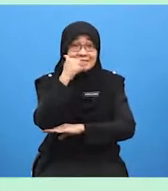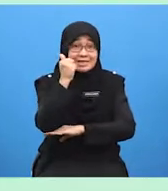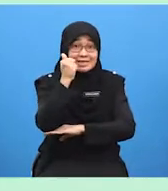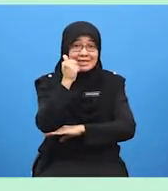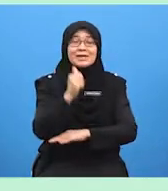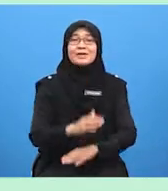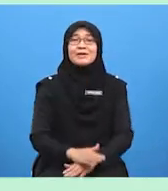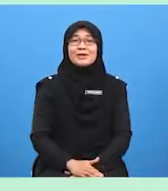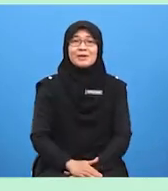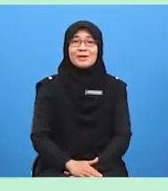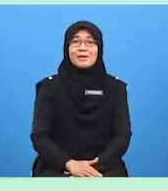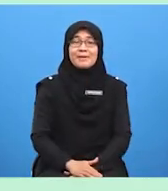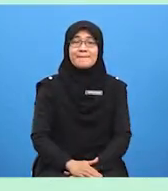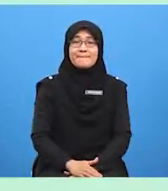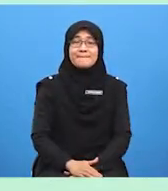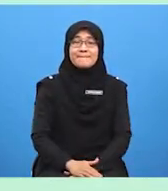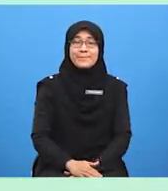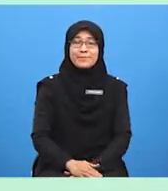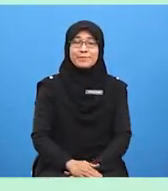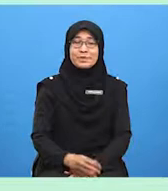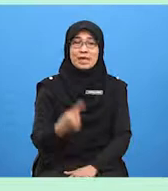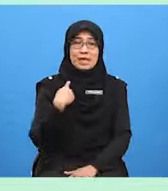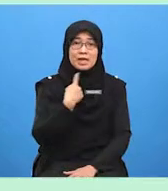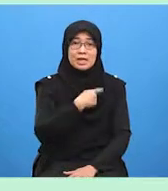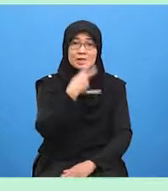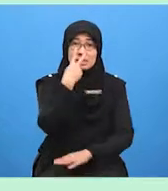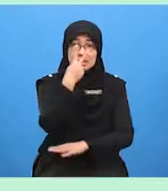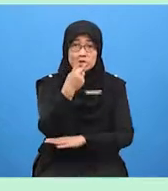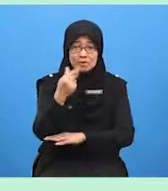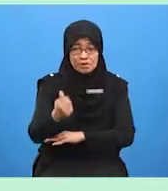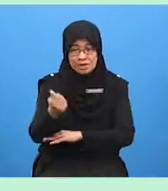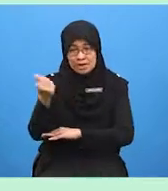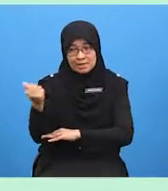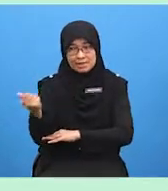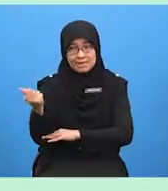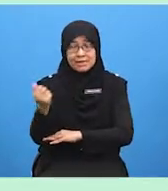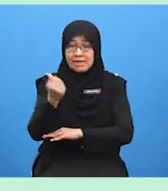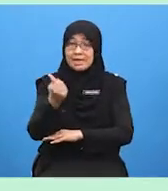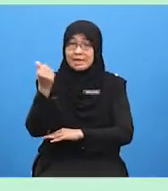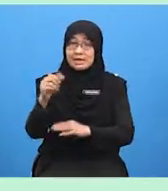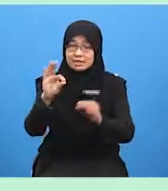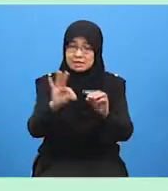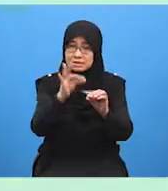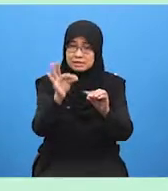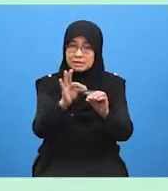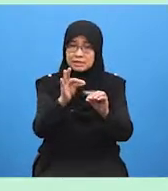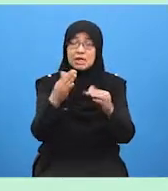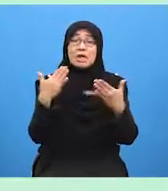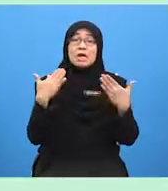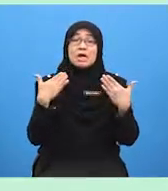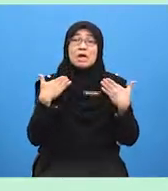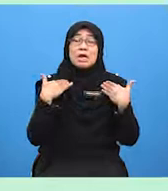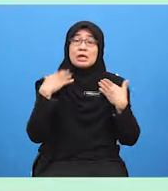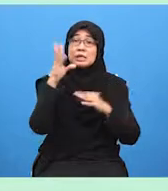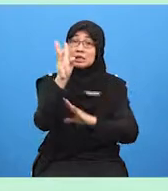Baiklah murid-murid, seterusnya kita berkenalan dengan alatan jahitan. Terdapat 6 kategori